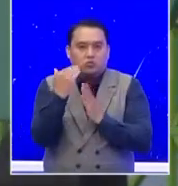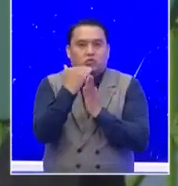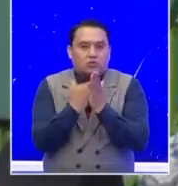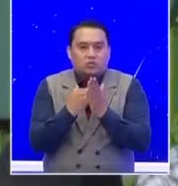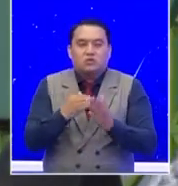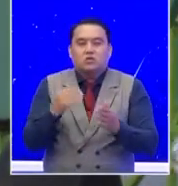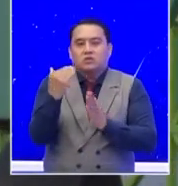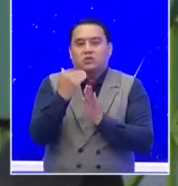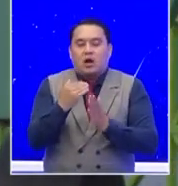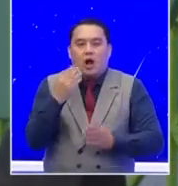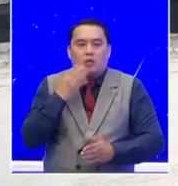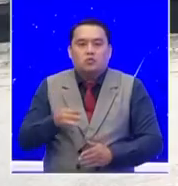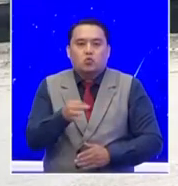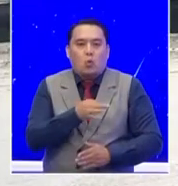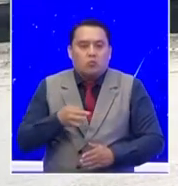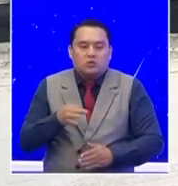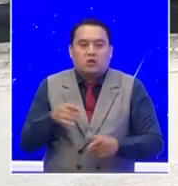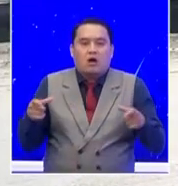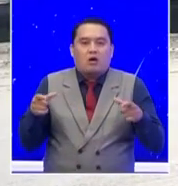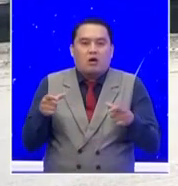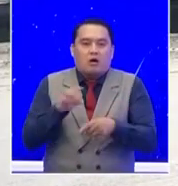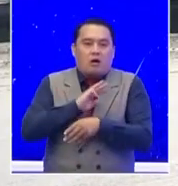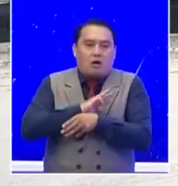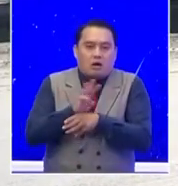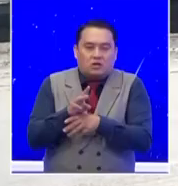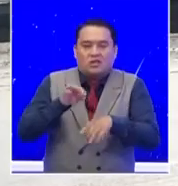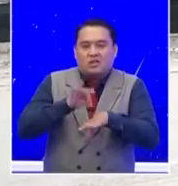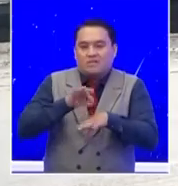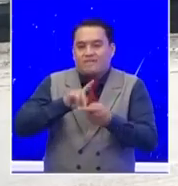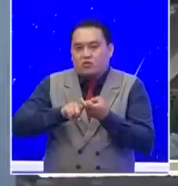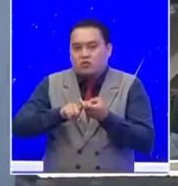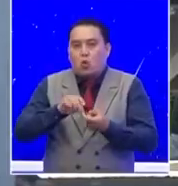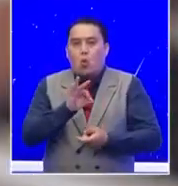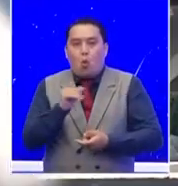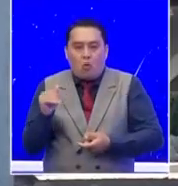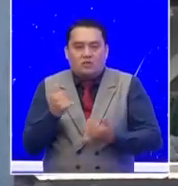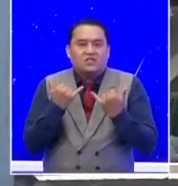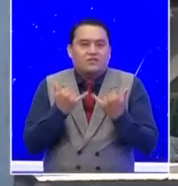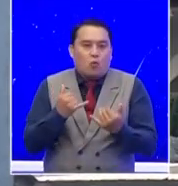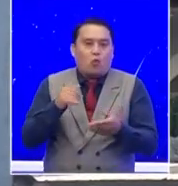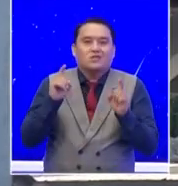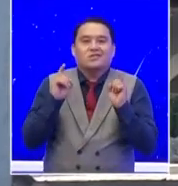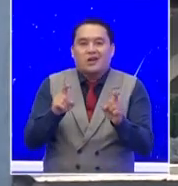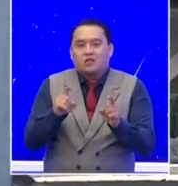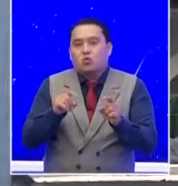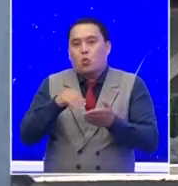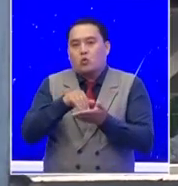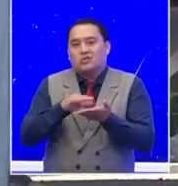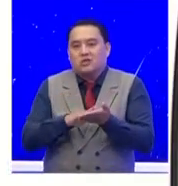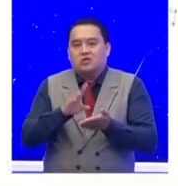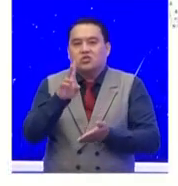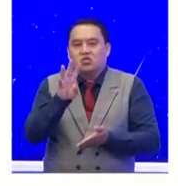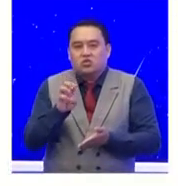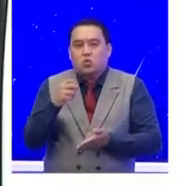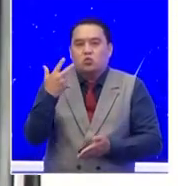коронавируса коснулось и областного центра и уже практически всех регионов области по официальным данным на сегодня зарегистрировано более 440